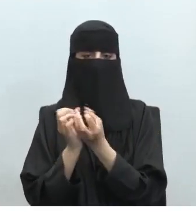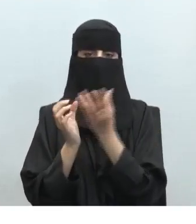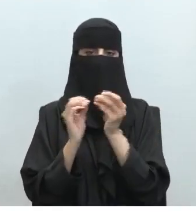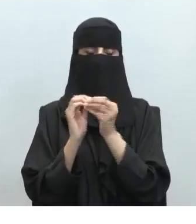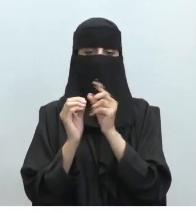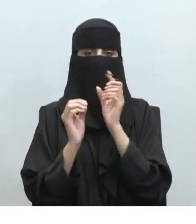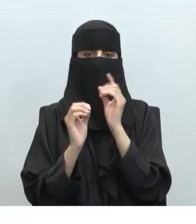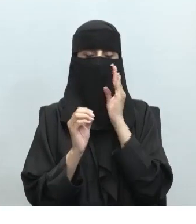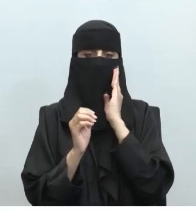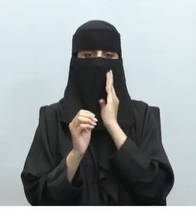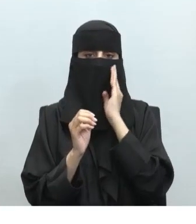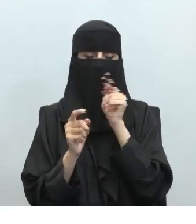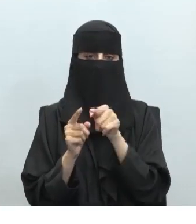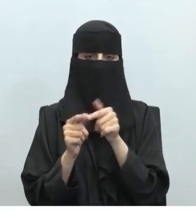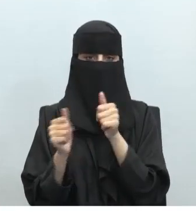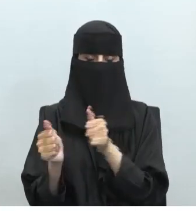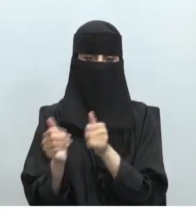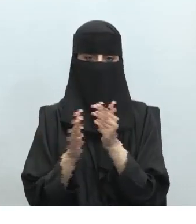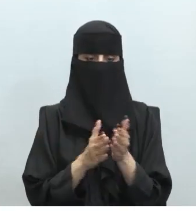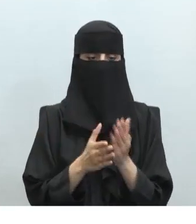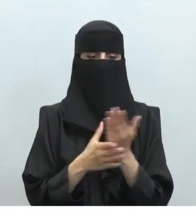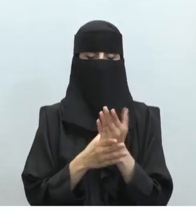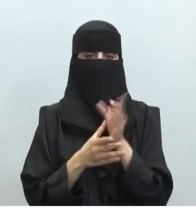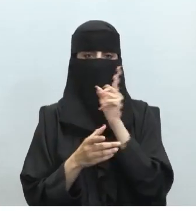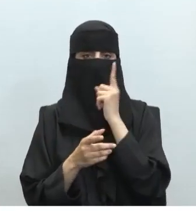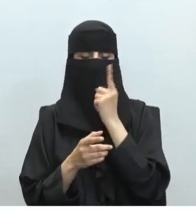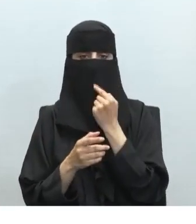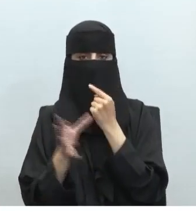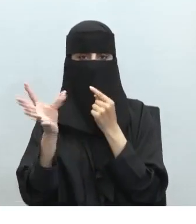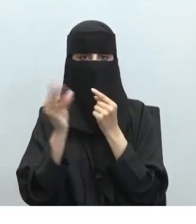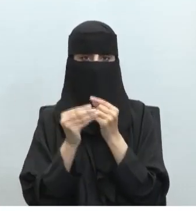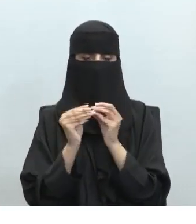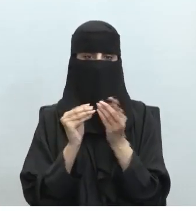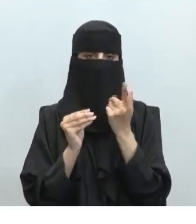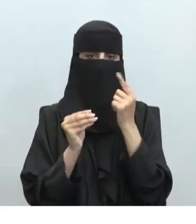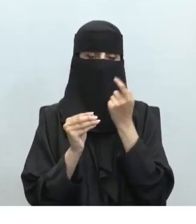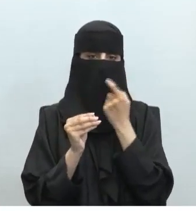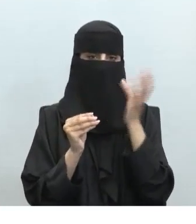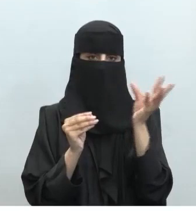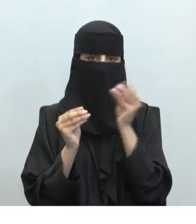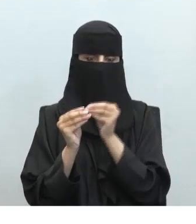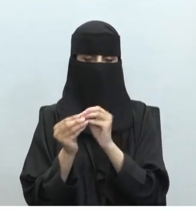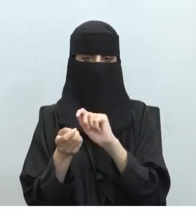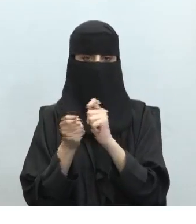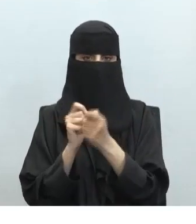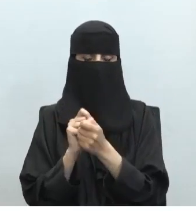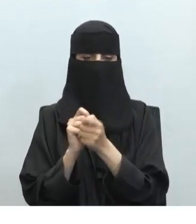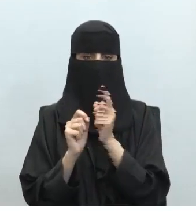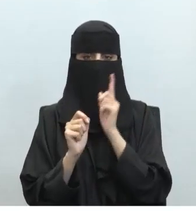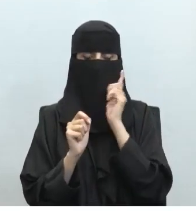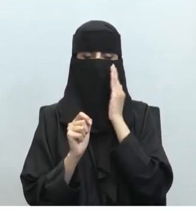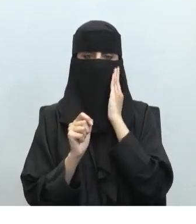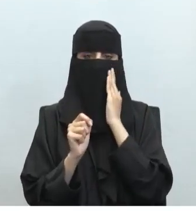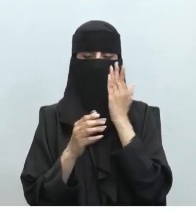الوردي هنا دلاله على السياده الغير تامه لم يكن هنالك جين يسود على جين لتظهر صفه مثل ما ظهر في نبات البازيلا كانت البذور